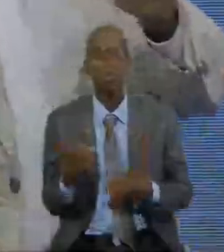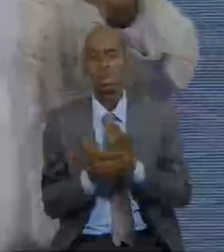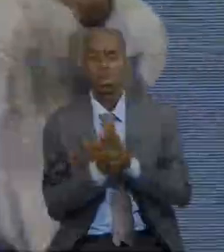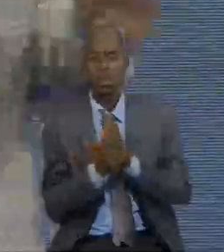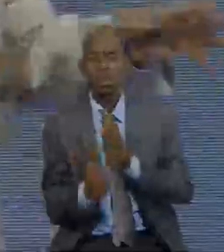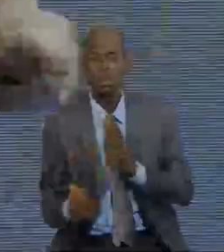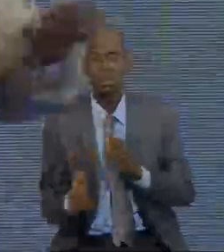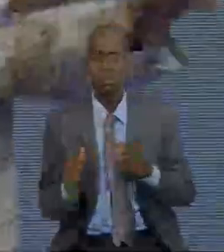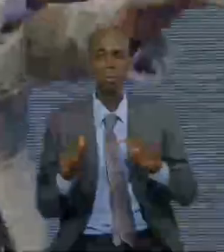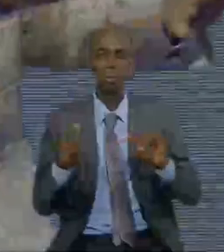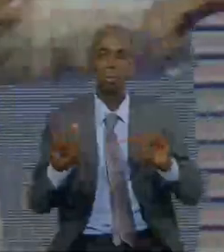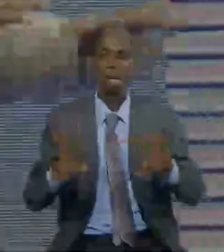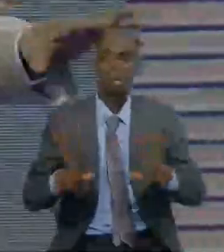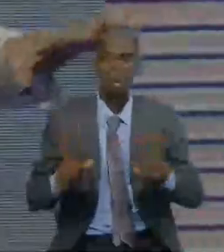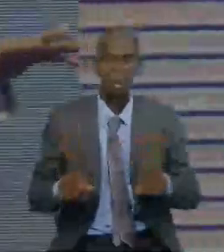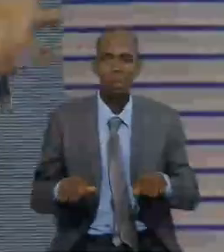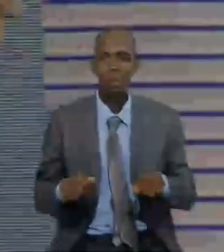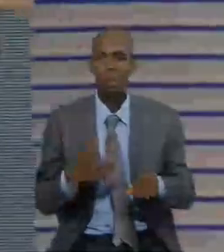capacité